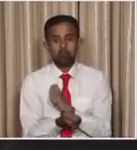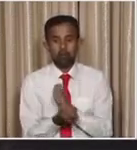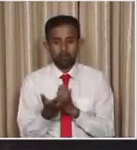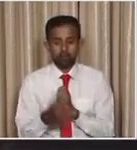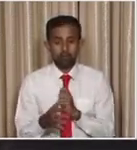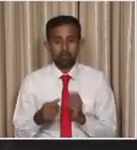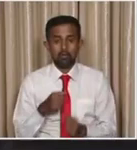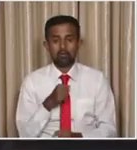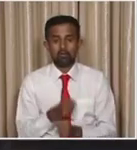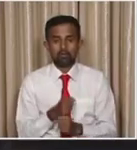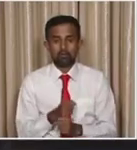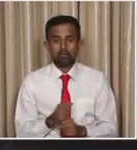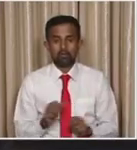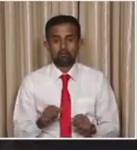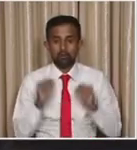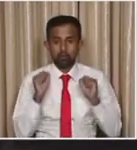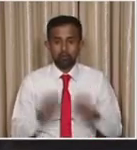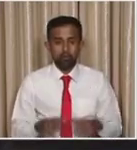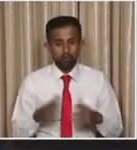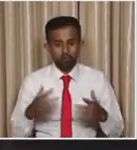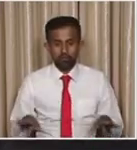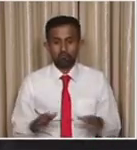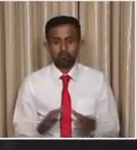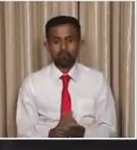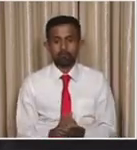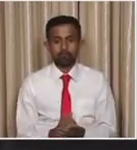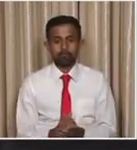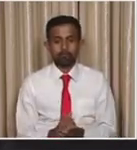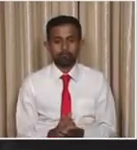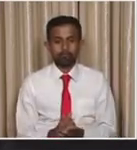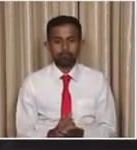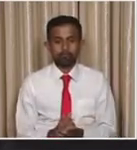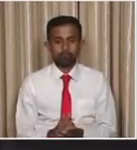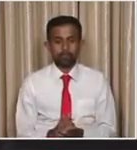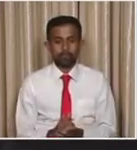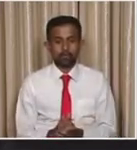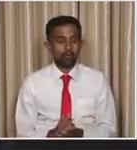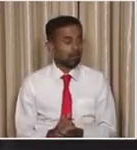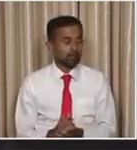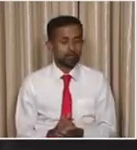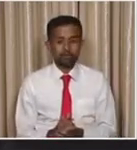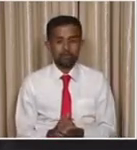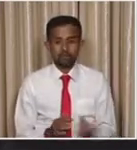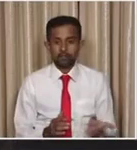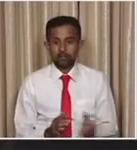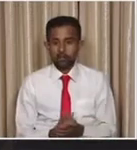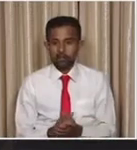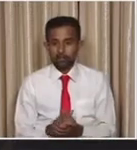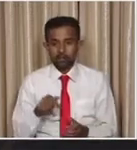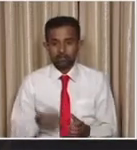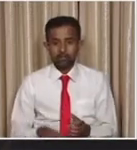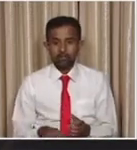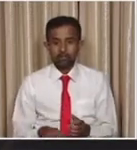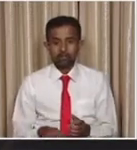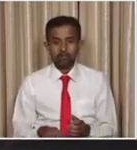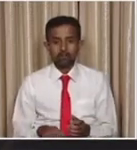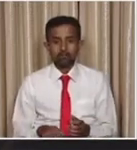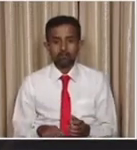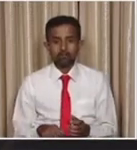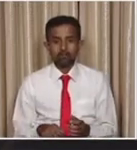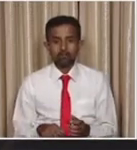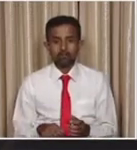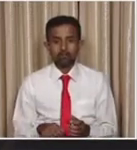ආණ්ඩුව පොළේ ගහලා දැම්. හැබැයි මේ 2019 ගෝඨාභය ජනාධිපතිවරයාට